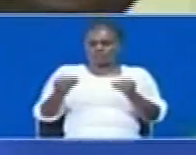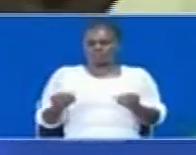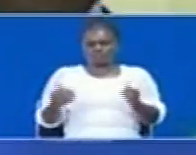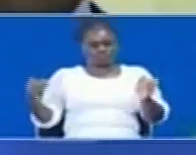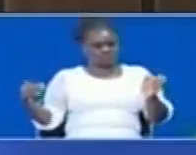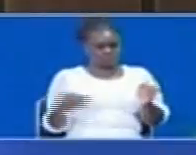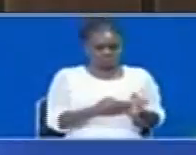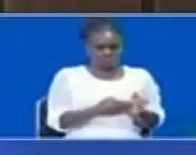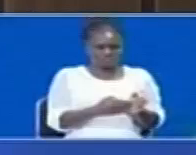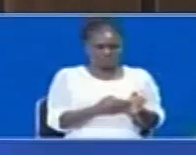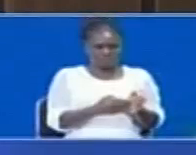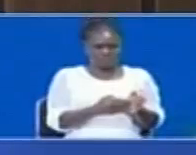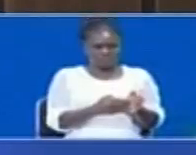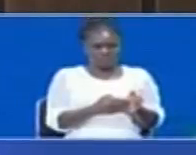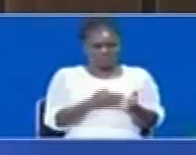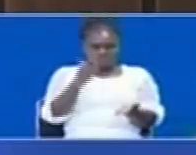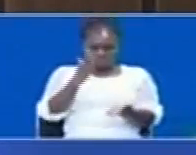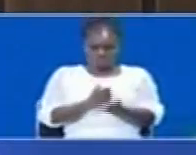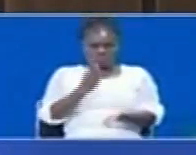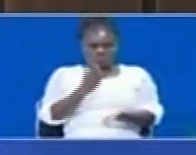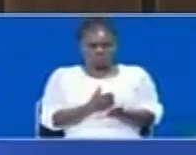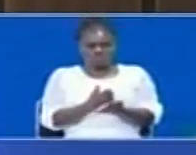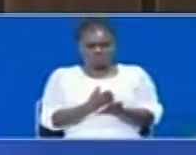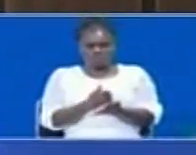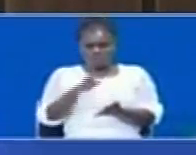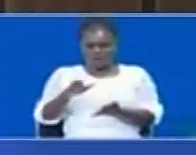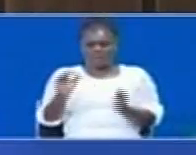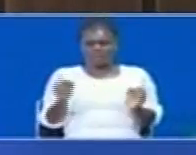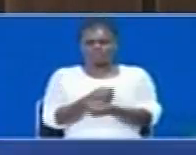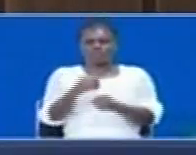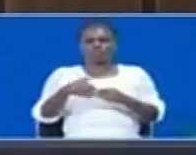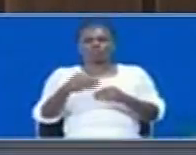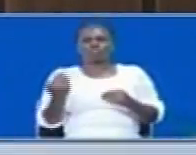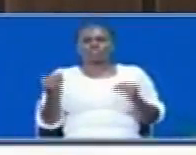ziligonga mwamba. Indeed, they have also found their inability to call off the strike,